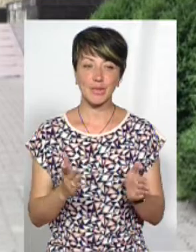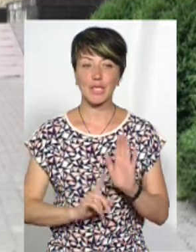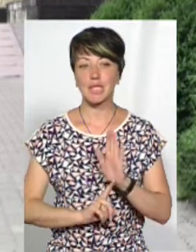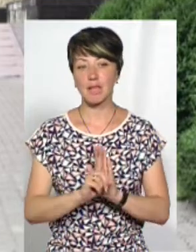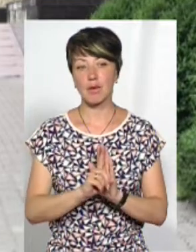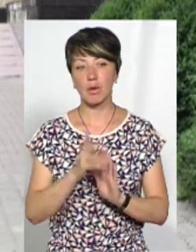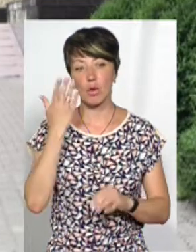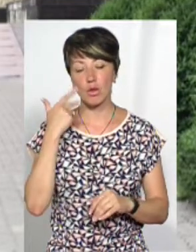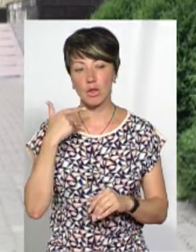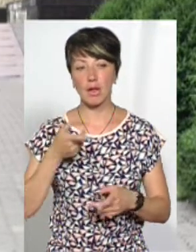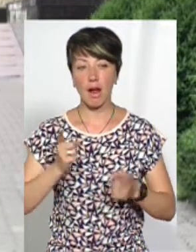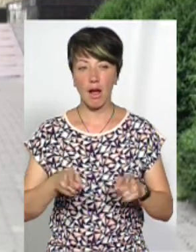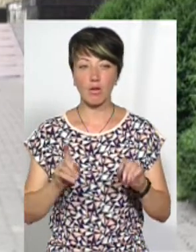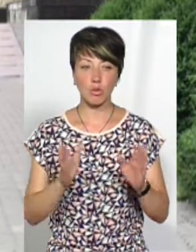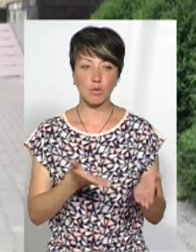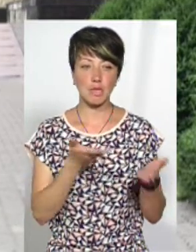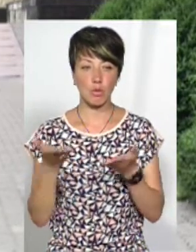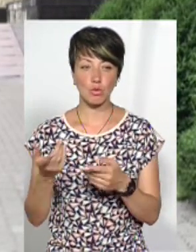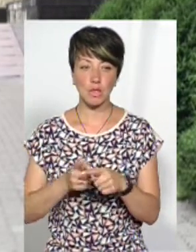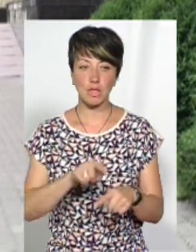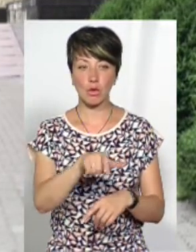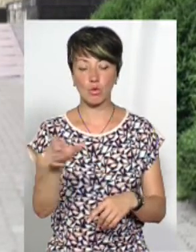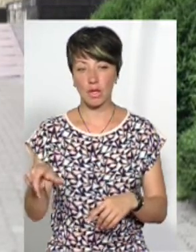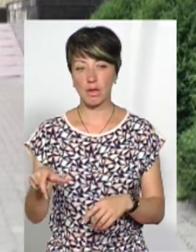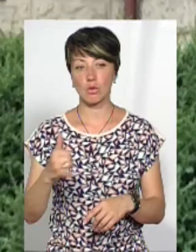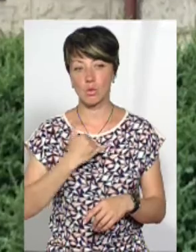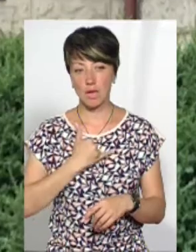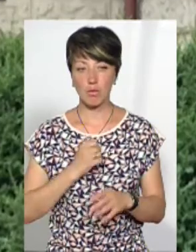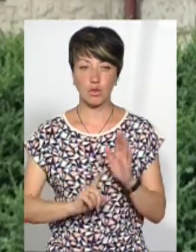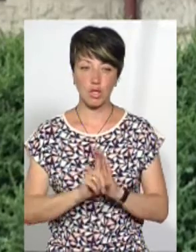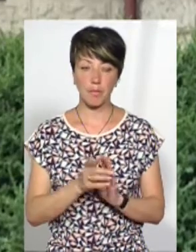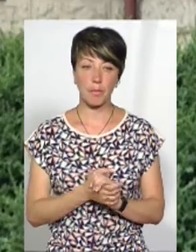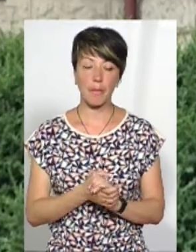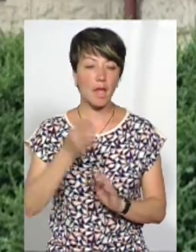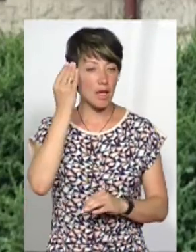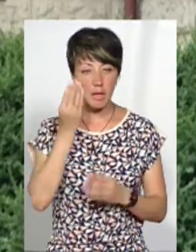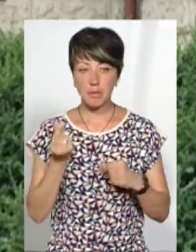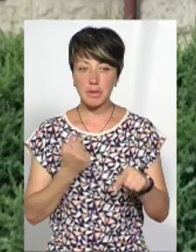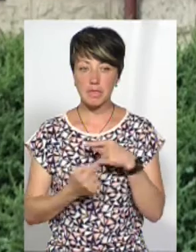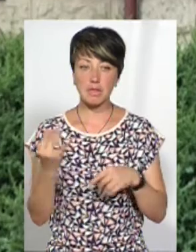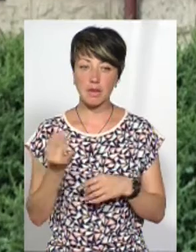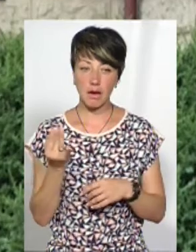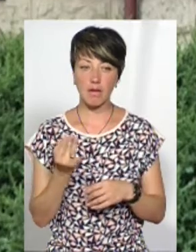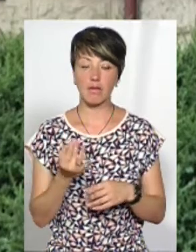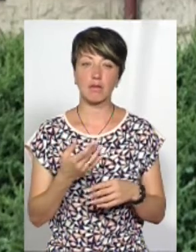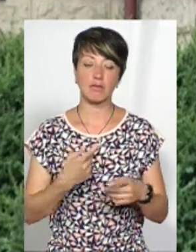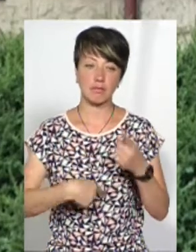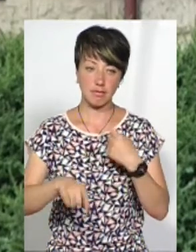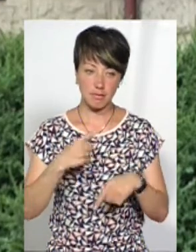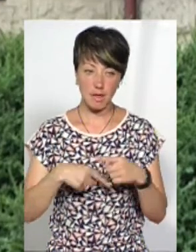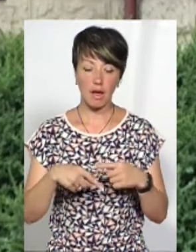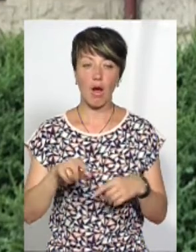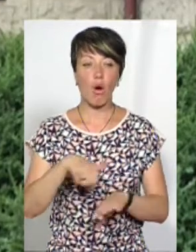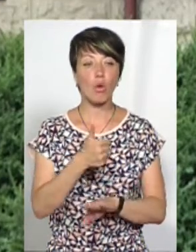стартап, коли ми реально вже будемо запрошувати цих людей в офіси і ми починаємо. З точки зору бізнесу цікаво, воно гарно окуповується, але